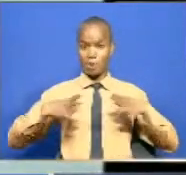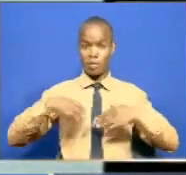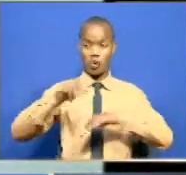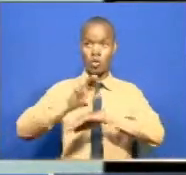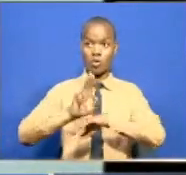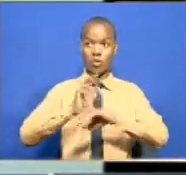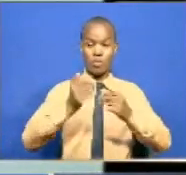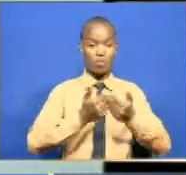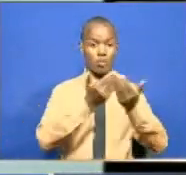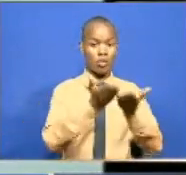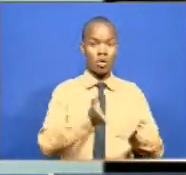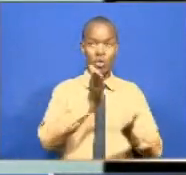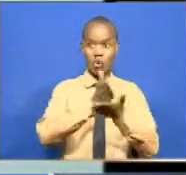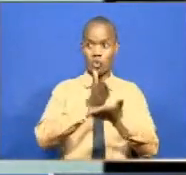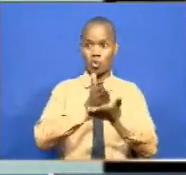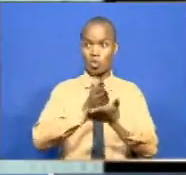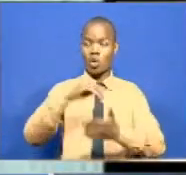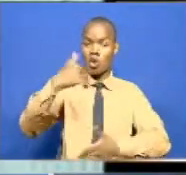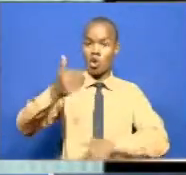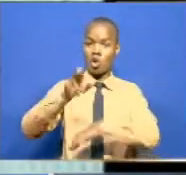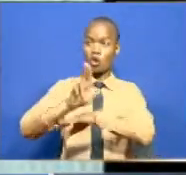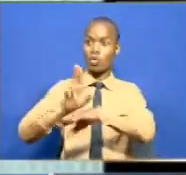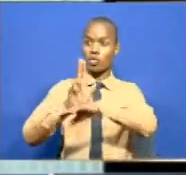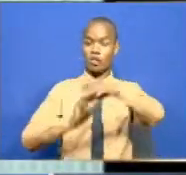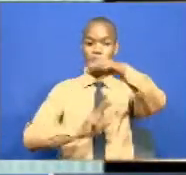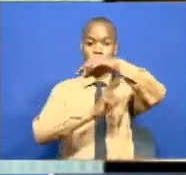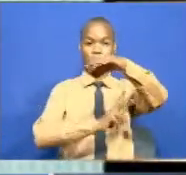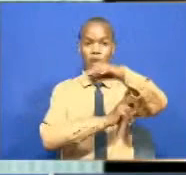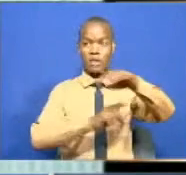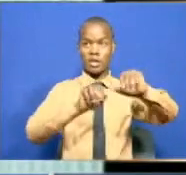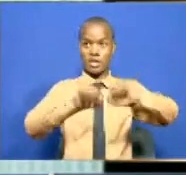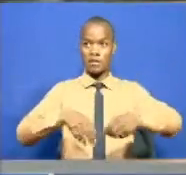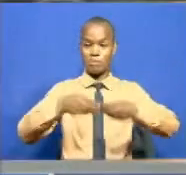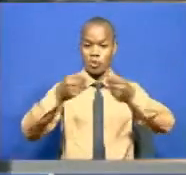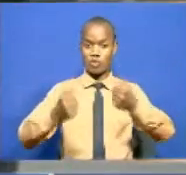more with using the Liwatoni footbridge to help curb accidents